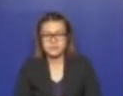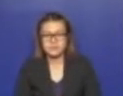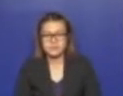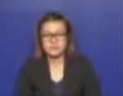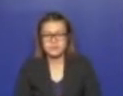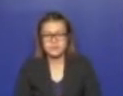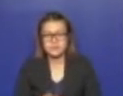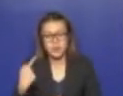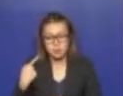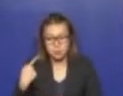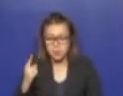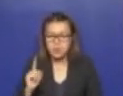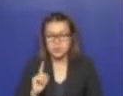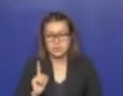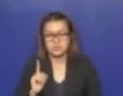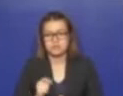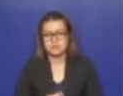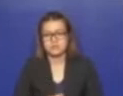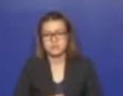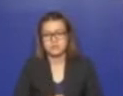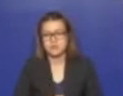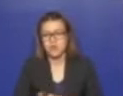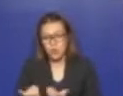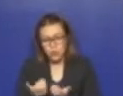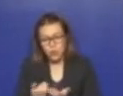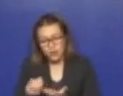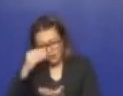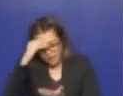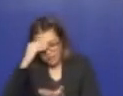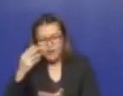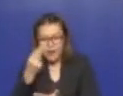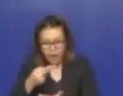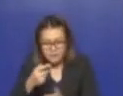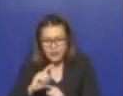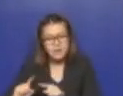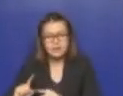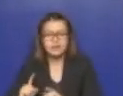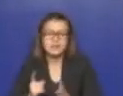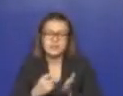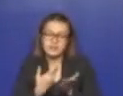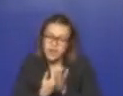อให้เกิดประโยชน์สูงสุดแก่บุตรธิดาลูกหลานของเรานักเรียนนักศึกษ